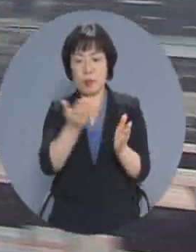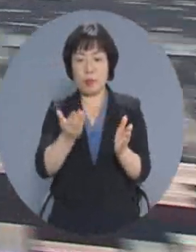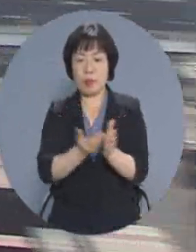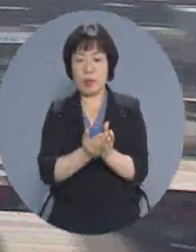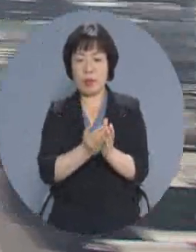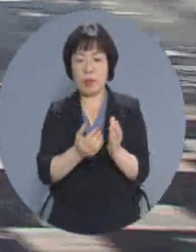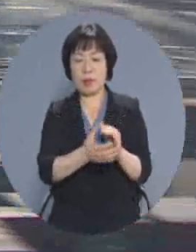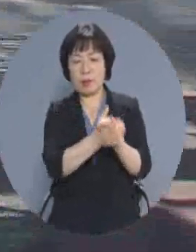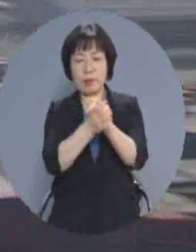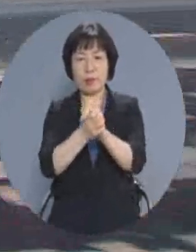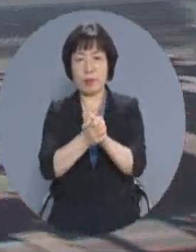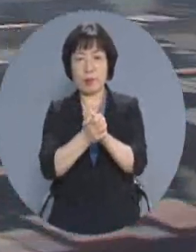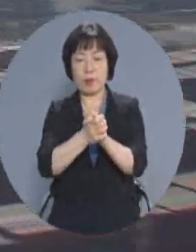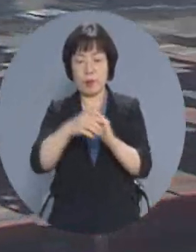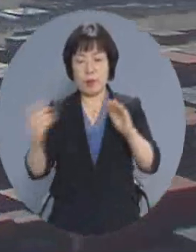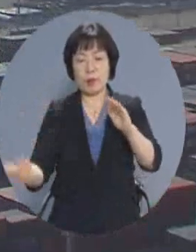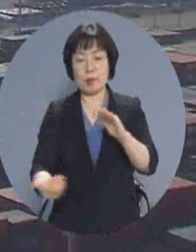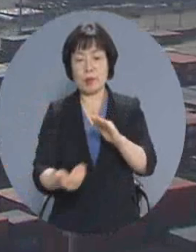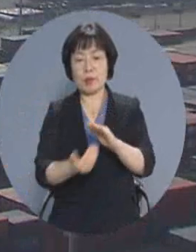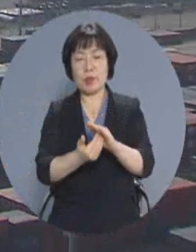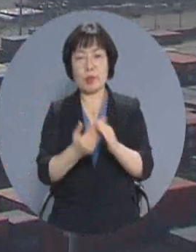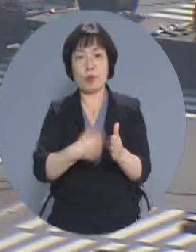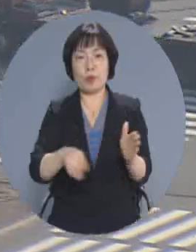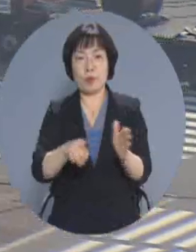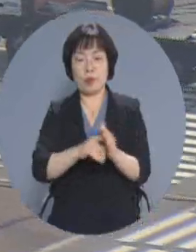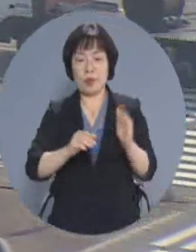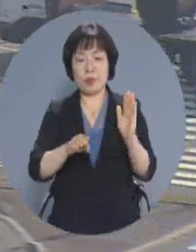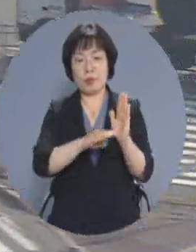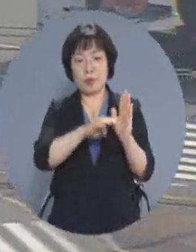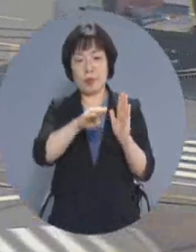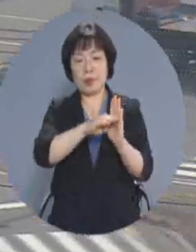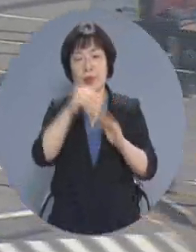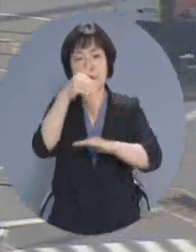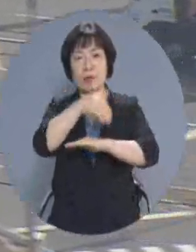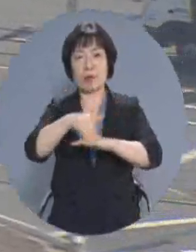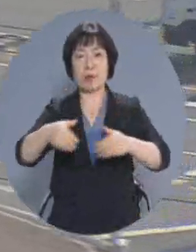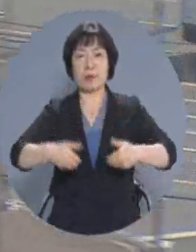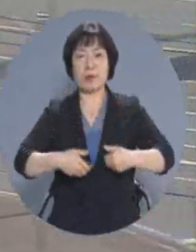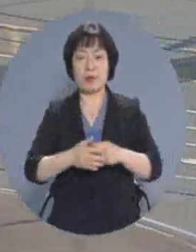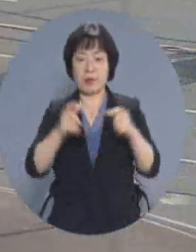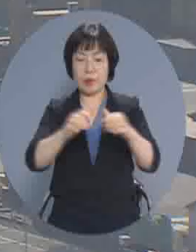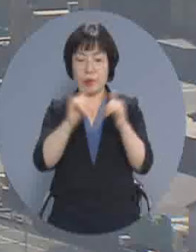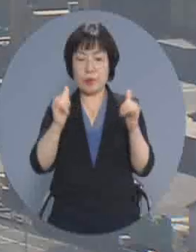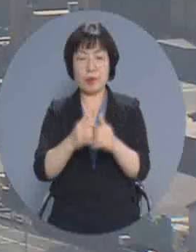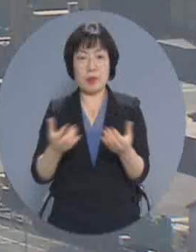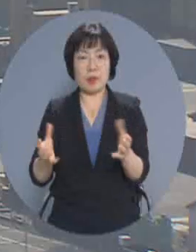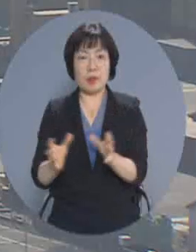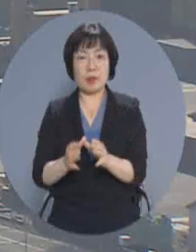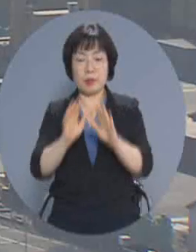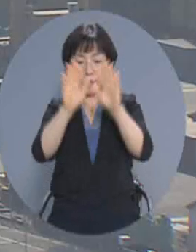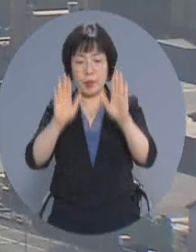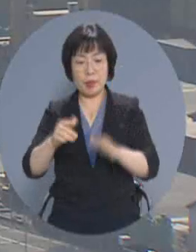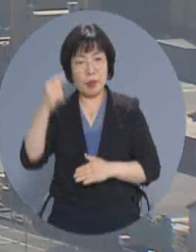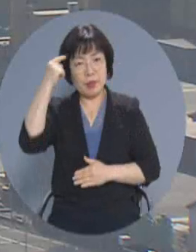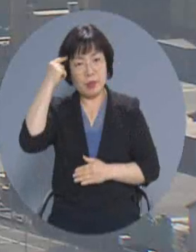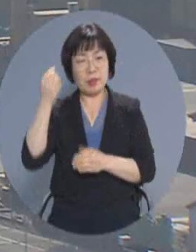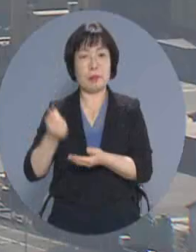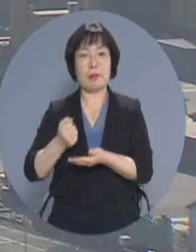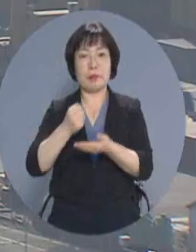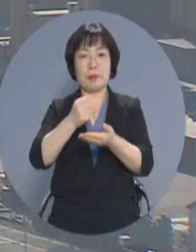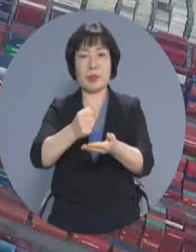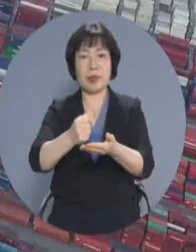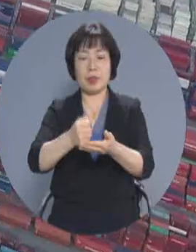상승 효과를 극대화할 수 있는 방안들을 단계적으로 수립해가자는 겁니다. 지역의 시민사회는 박남의 정신을